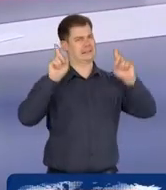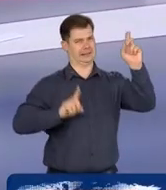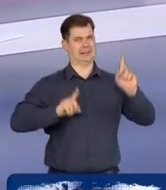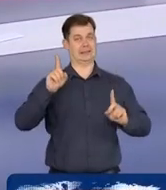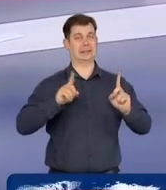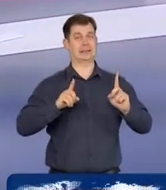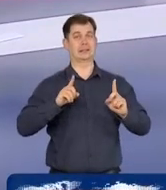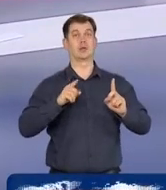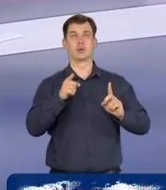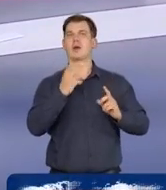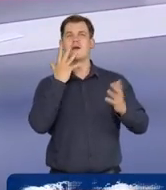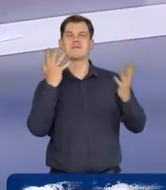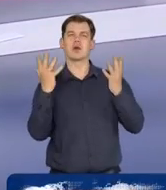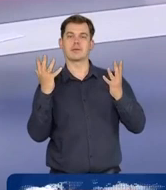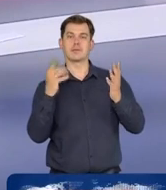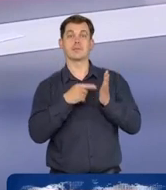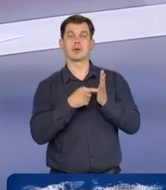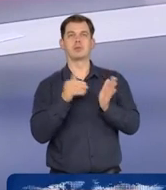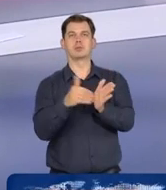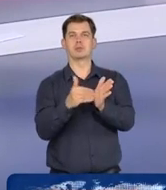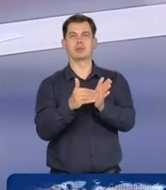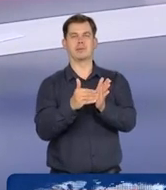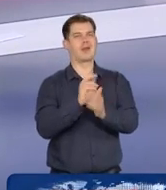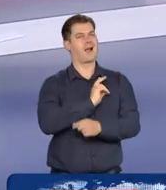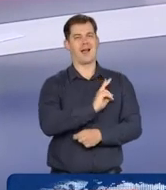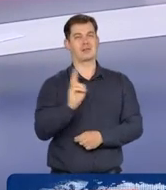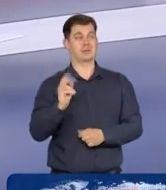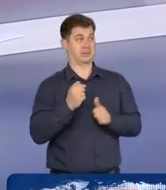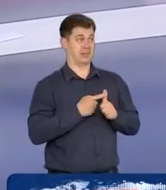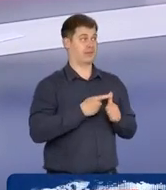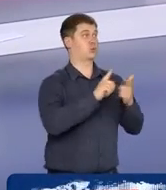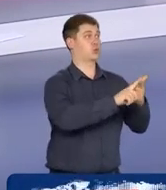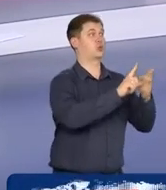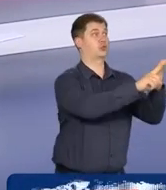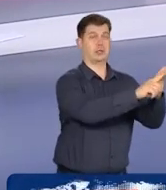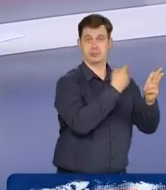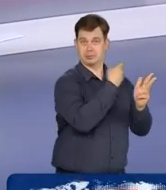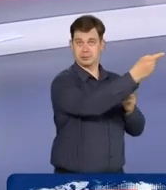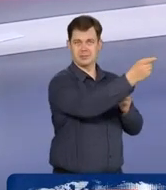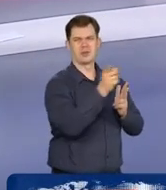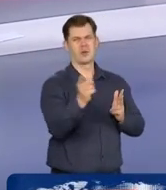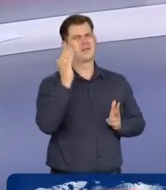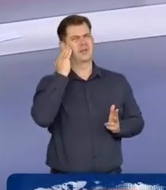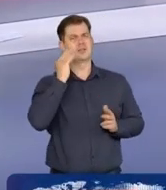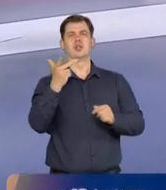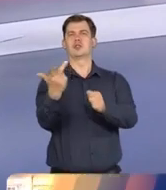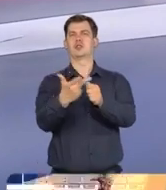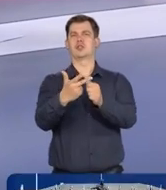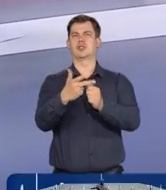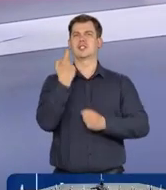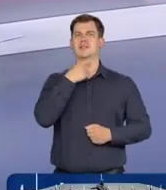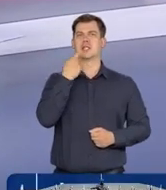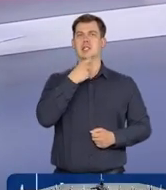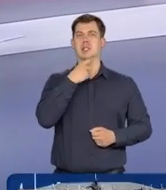państwa się odnajdą takie w których każdy z nich zakładam to że państwo wierząc w to że 30 kwietnia